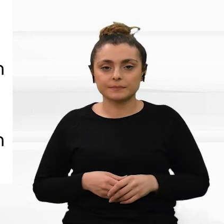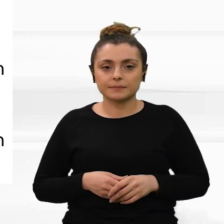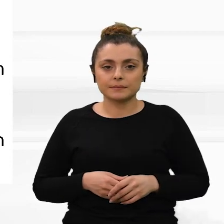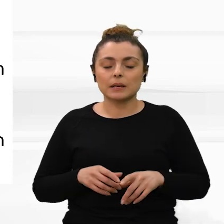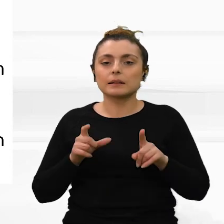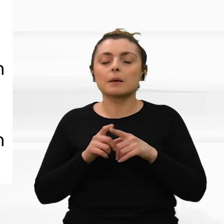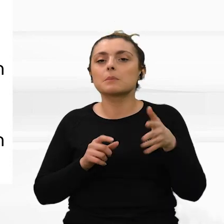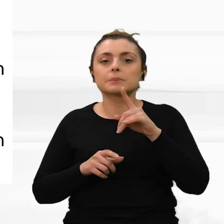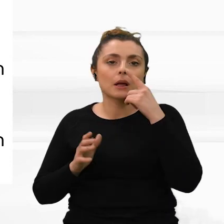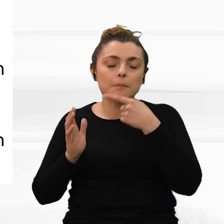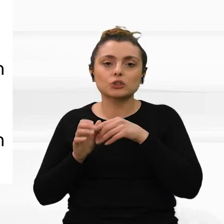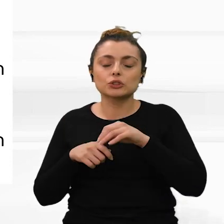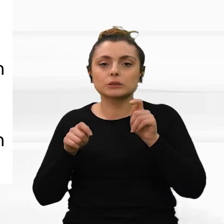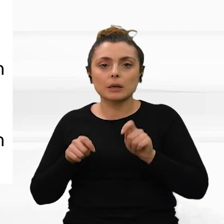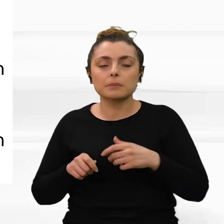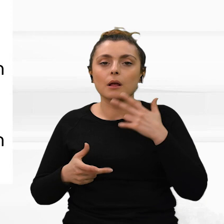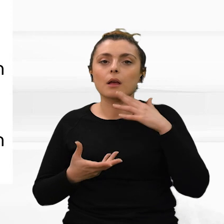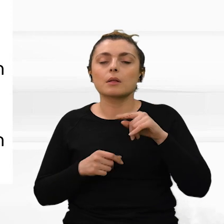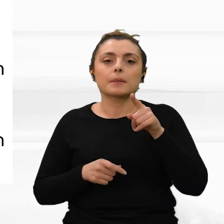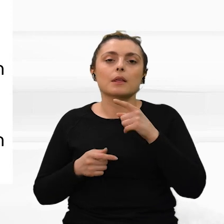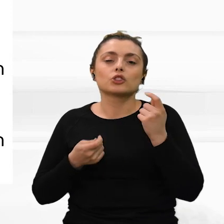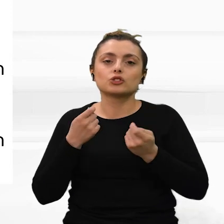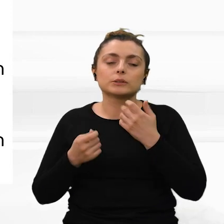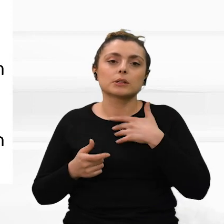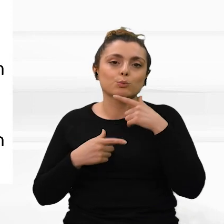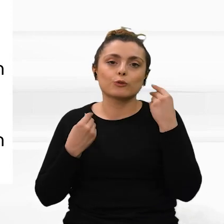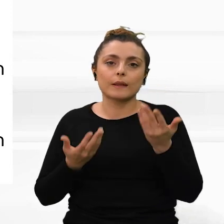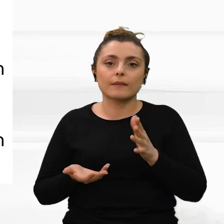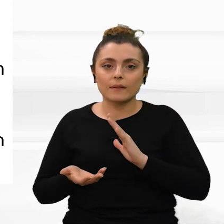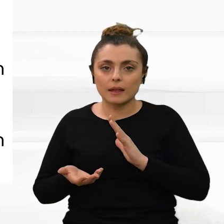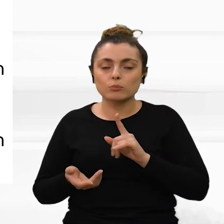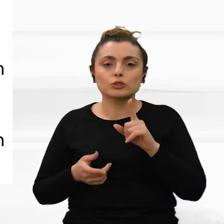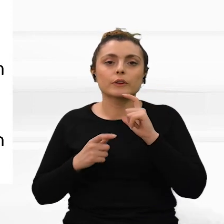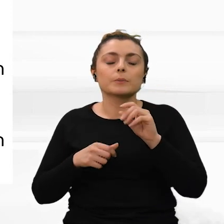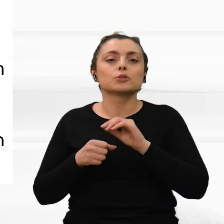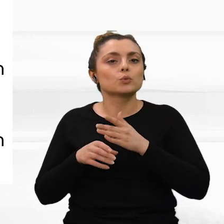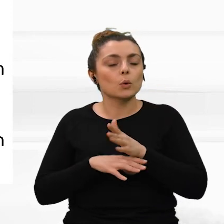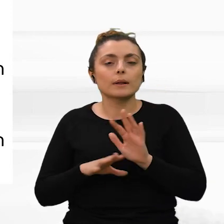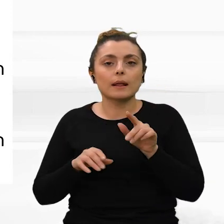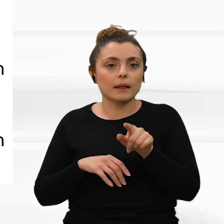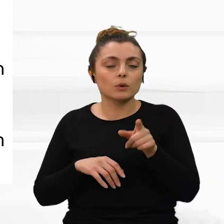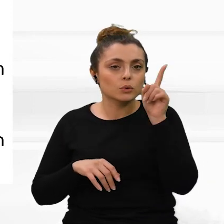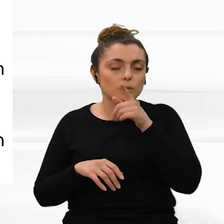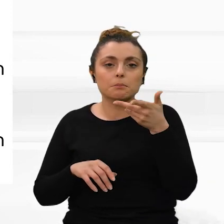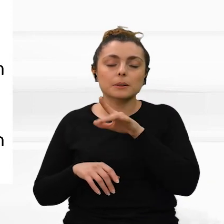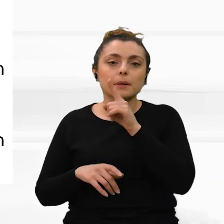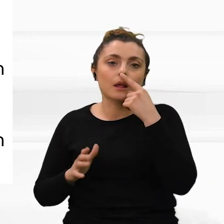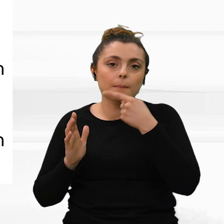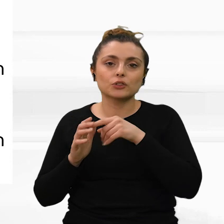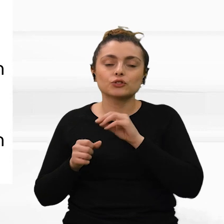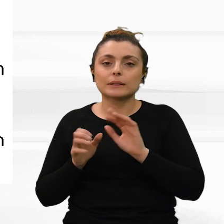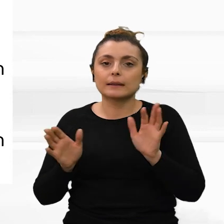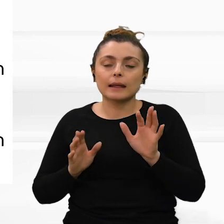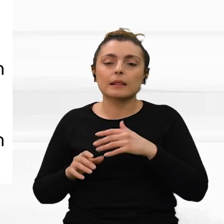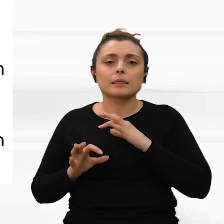ve başka bir amaç için yapılan ahlaki bir eylem insana mutluluk bilir bu seçenekte doğru değildir Çünkü başka bir